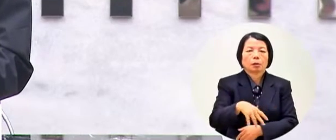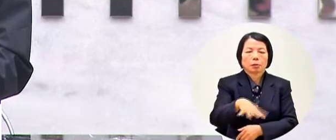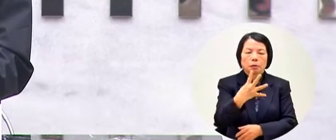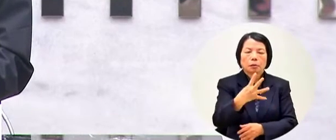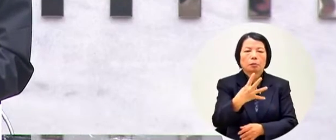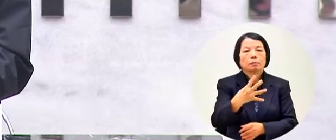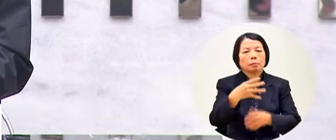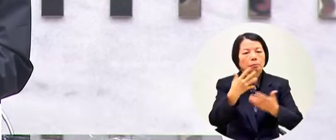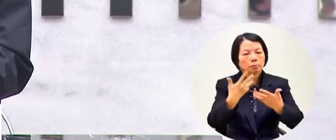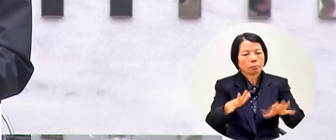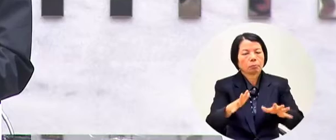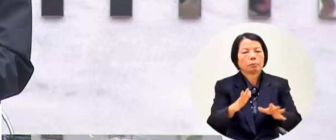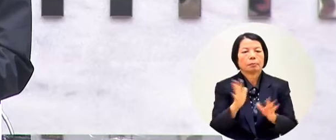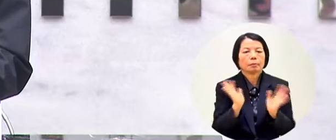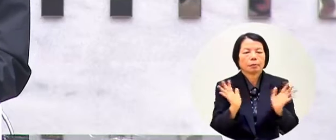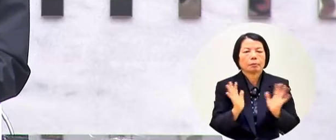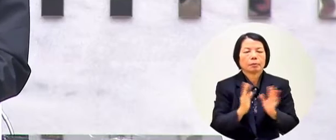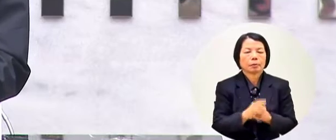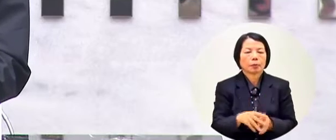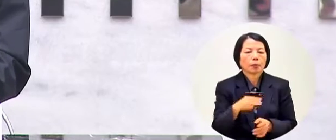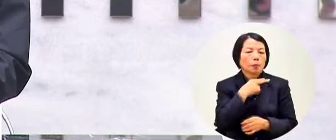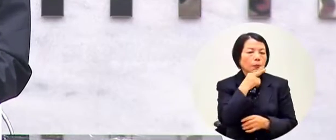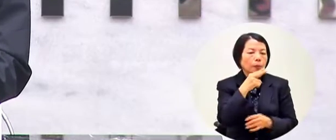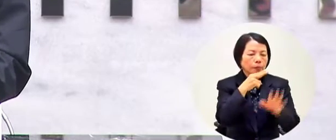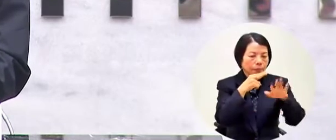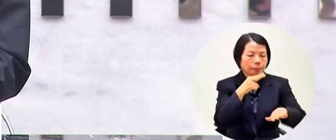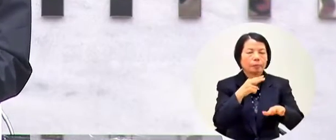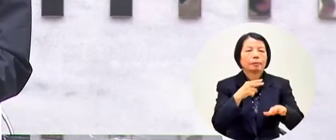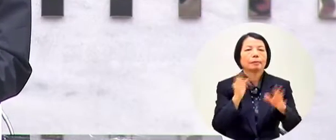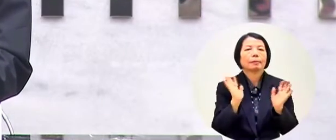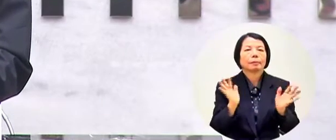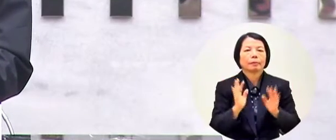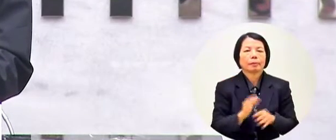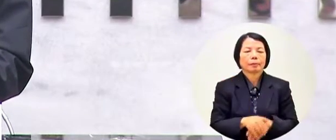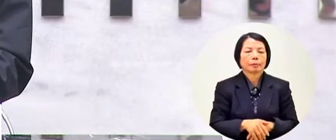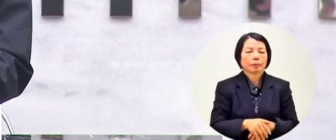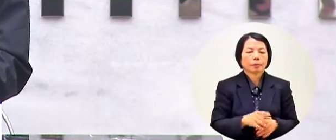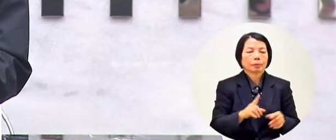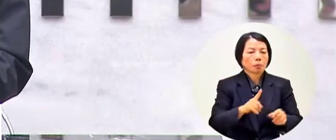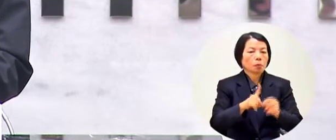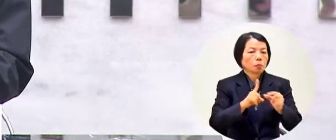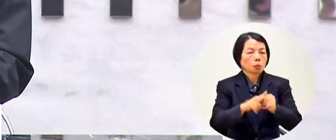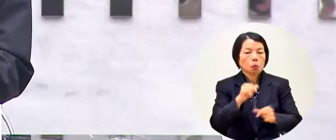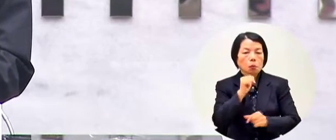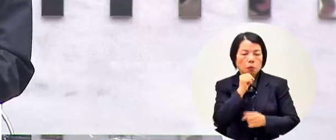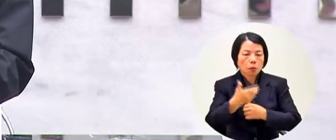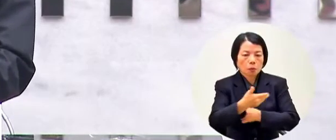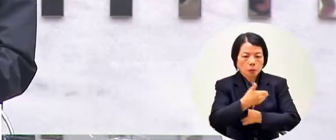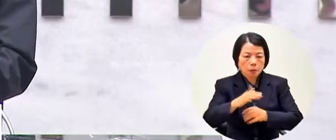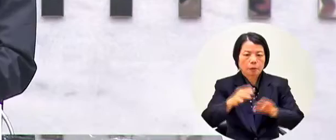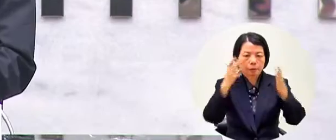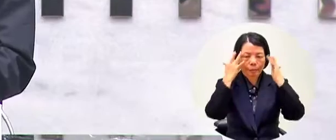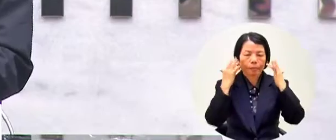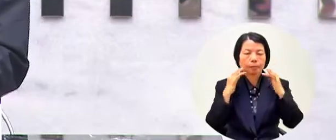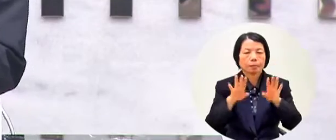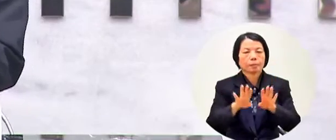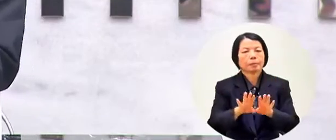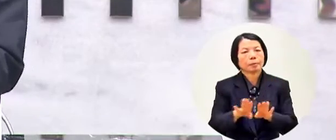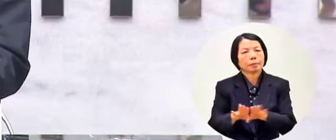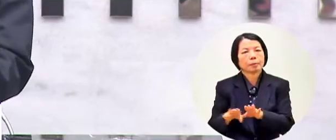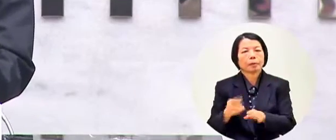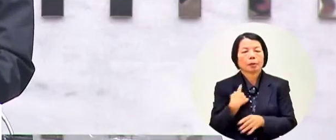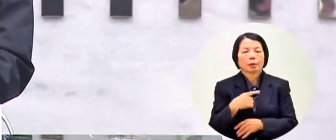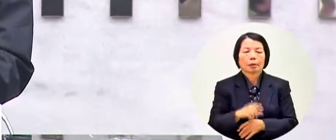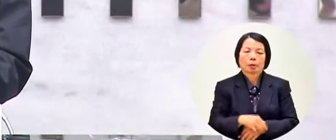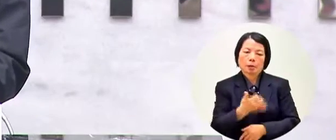满两岁的儿童，当中低收入户的孩子寒暑假礼拜六礼拜天不上课